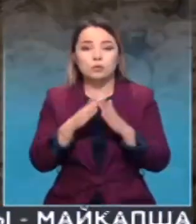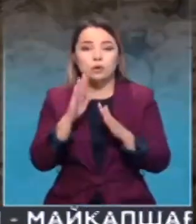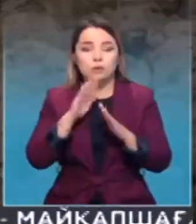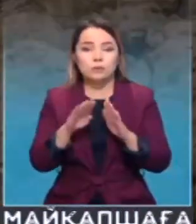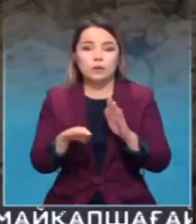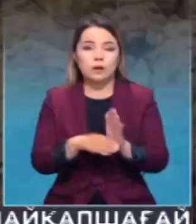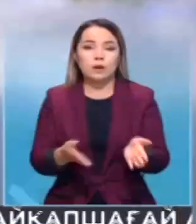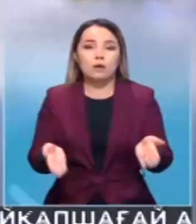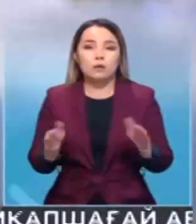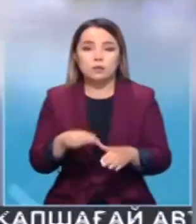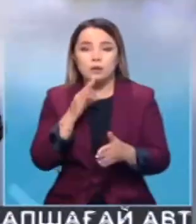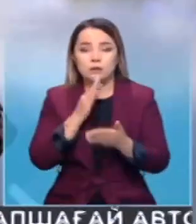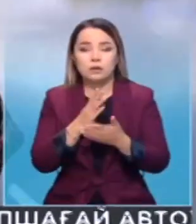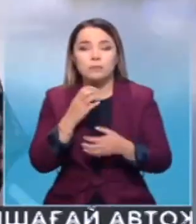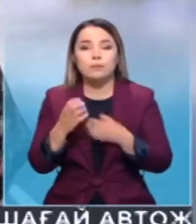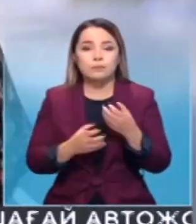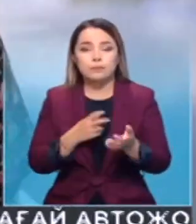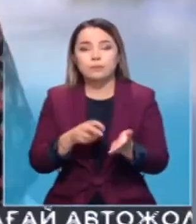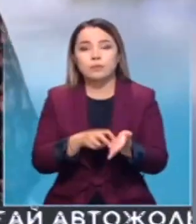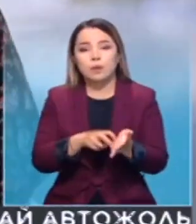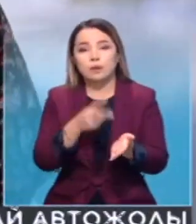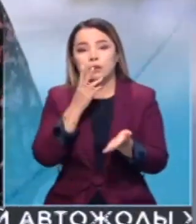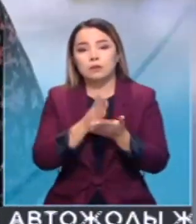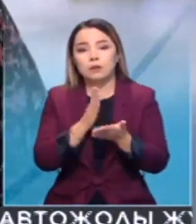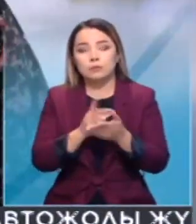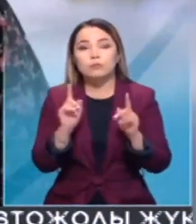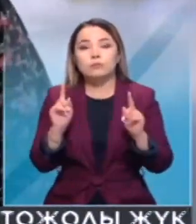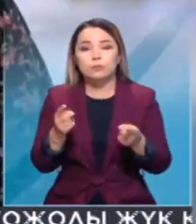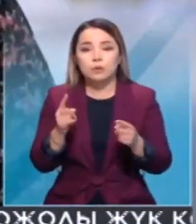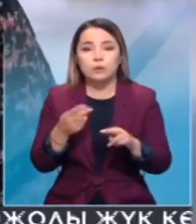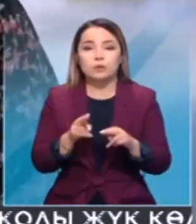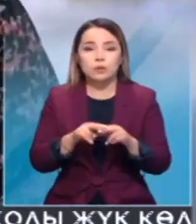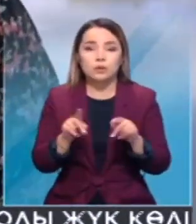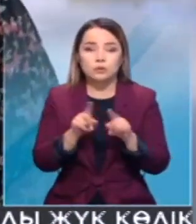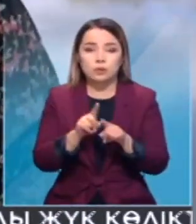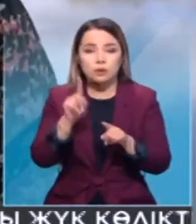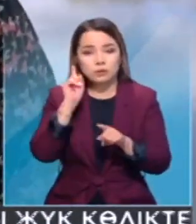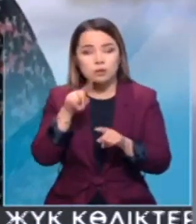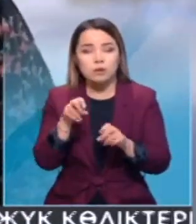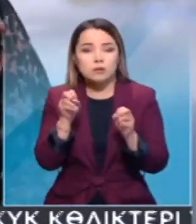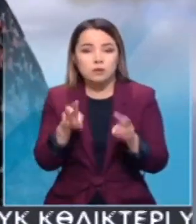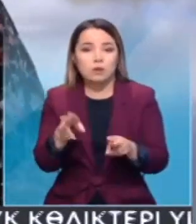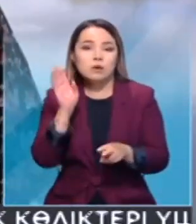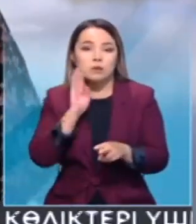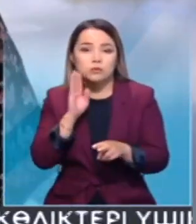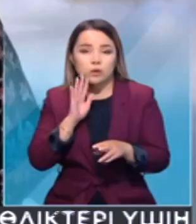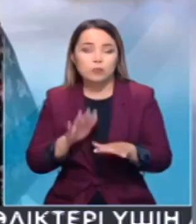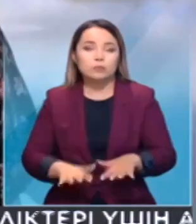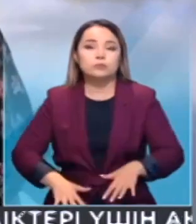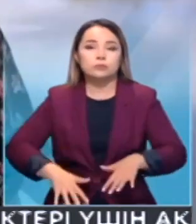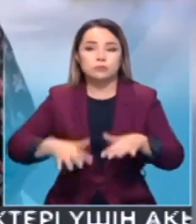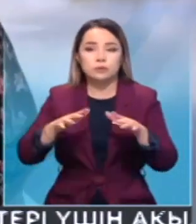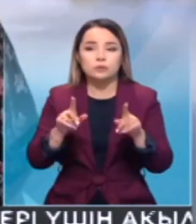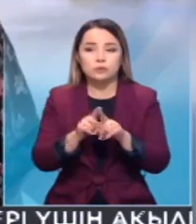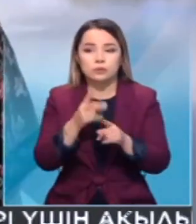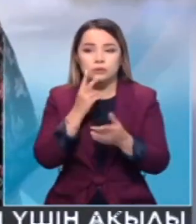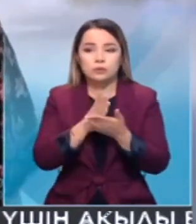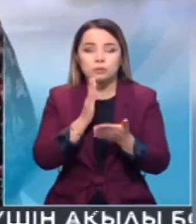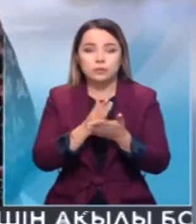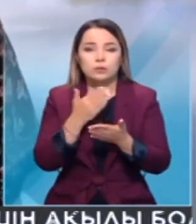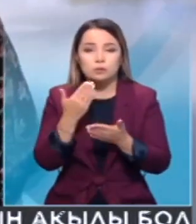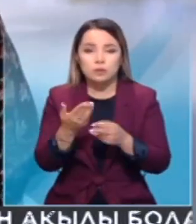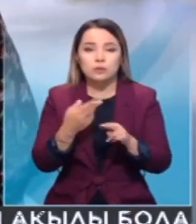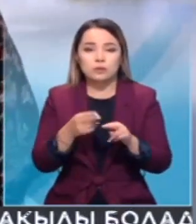суға кетеді дейді. Қорқамыз, неге қорқ басқа? Су тілсіз жау деген ол су кетіп атса, ол